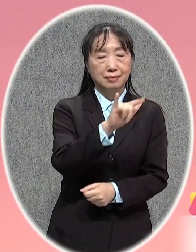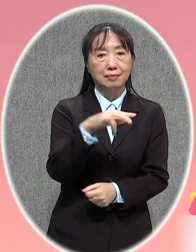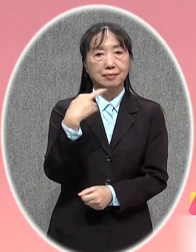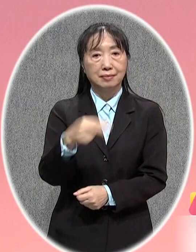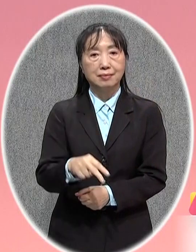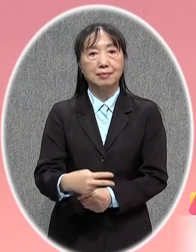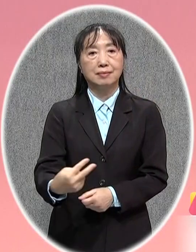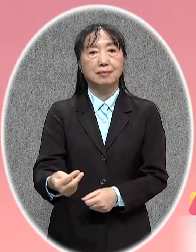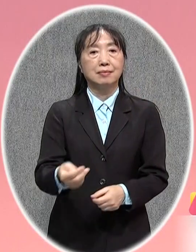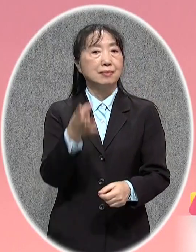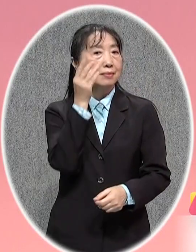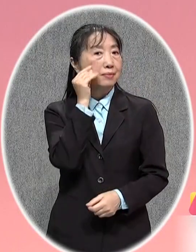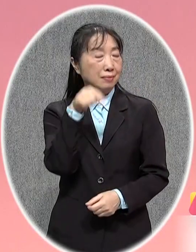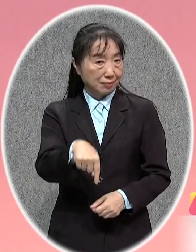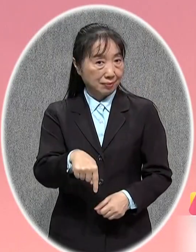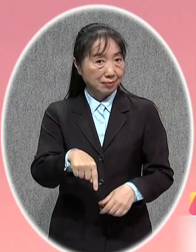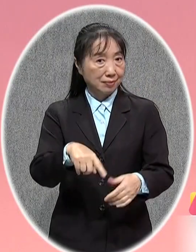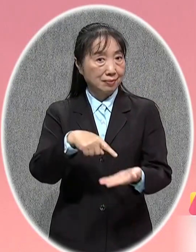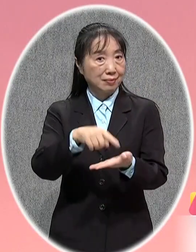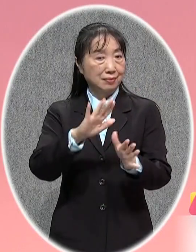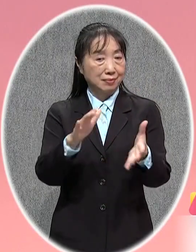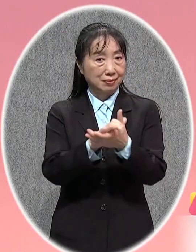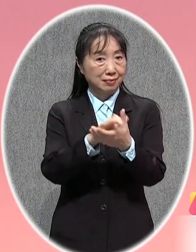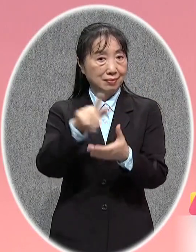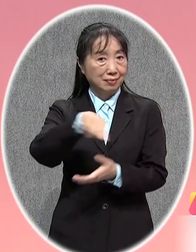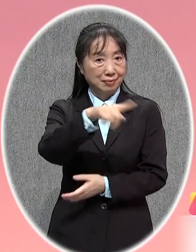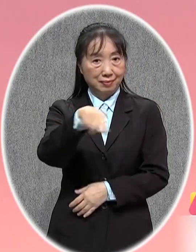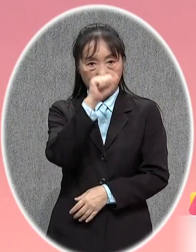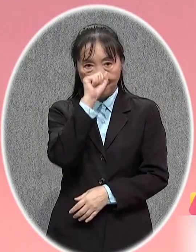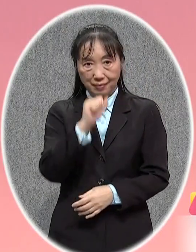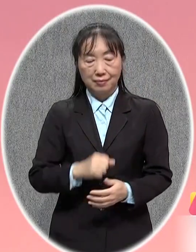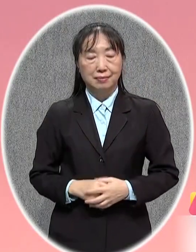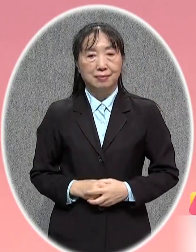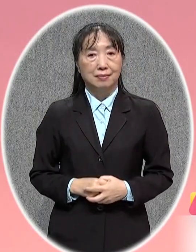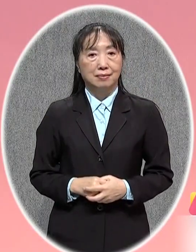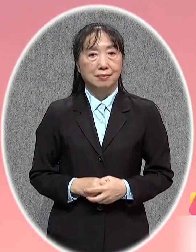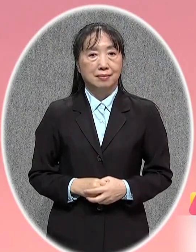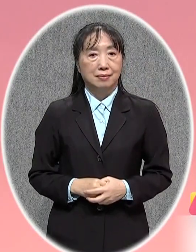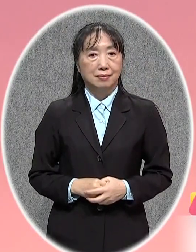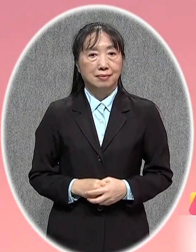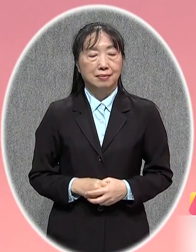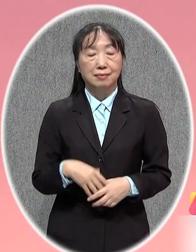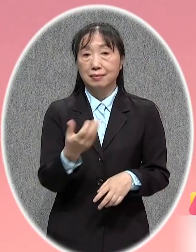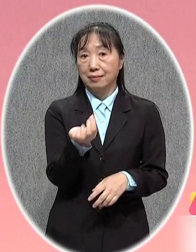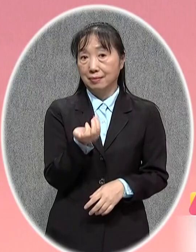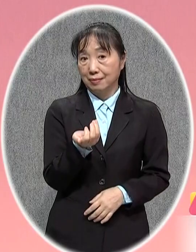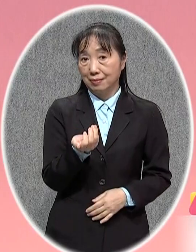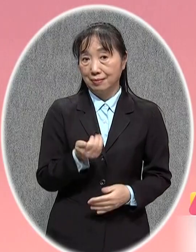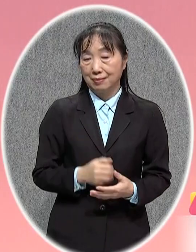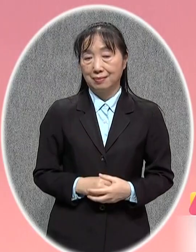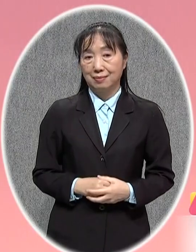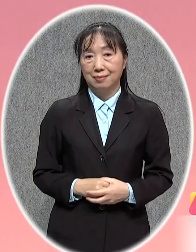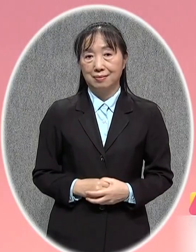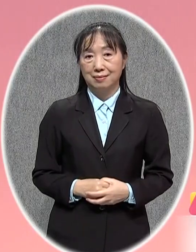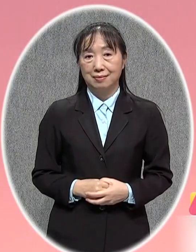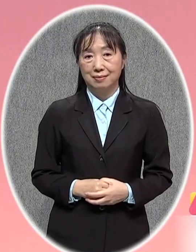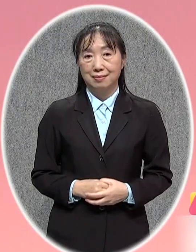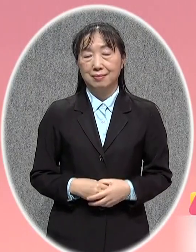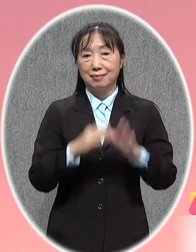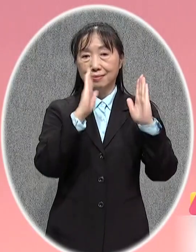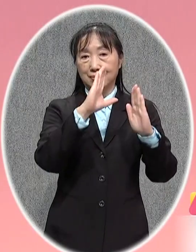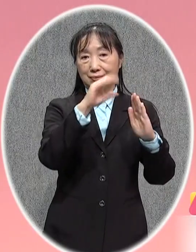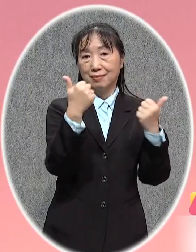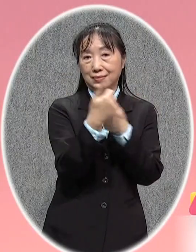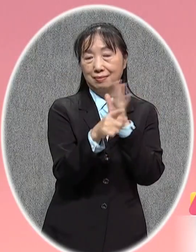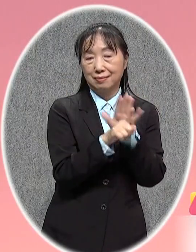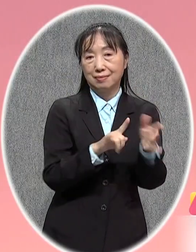观看本次意见发表会的朋友们，大家好。其实刚刚那个正方代